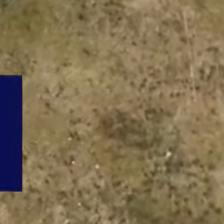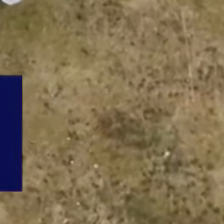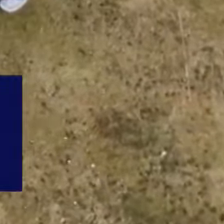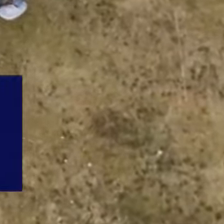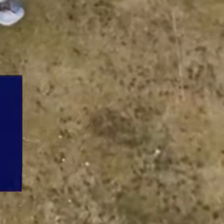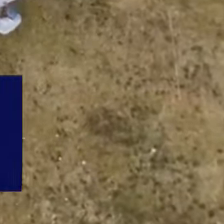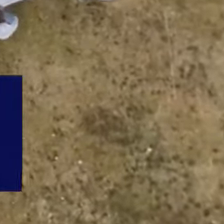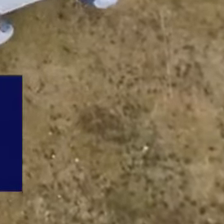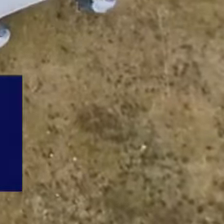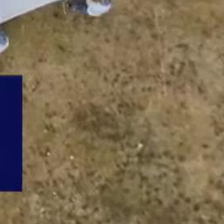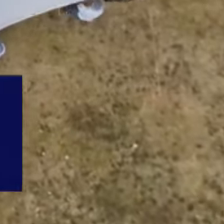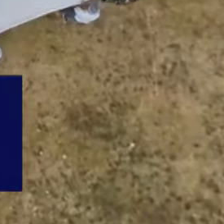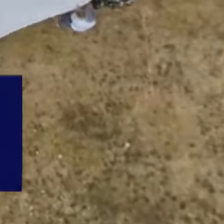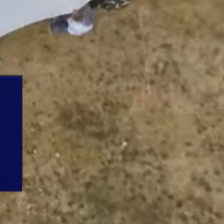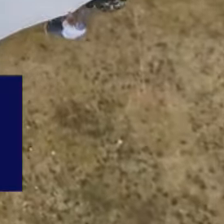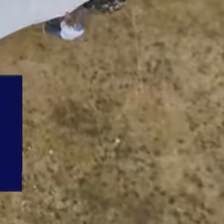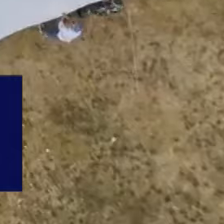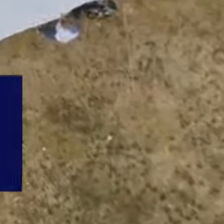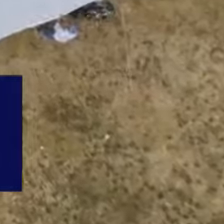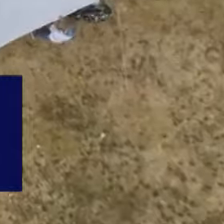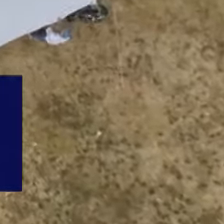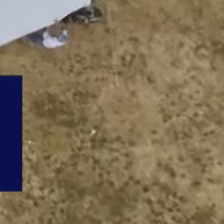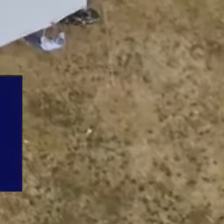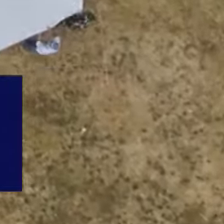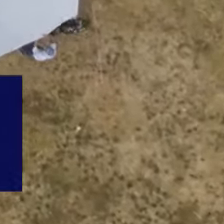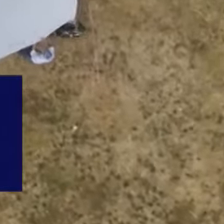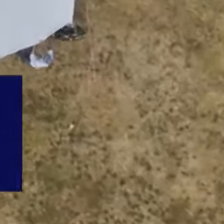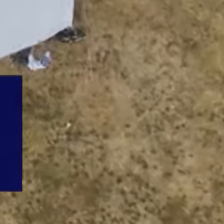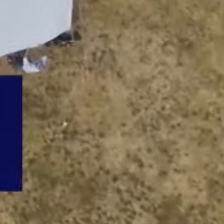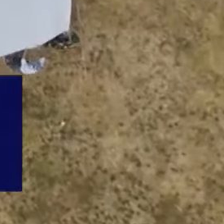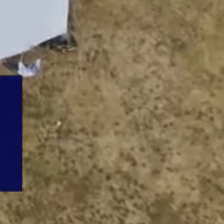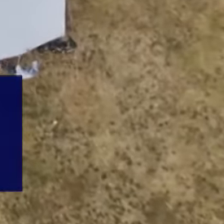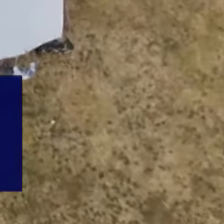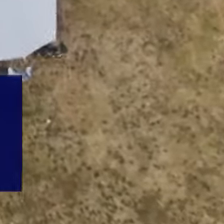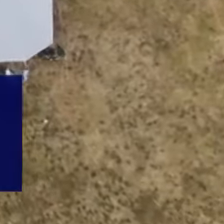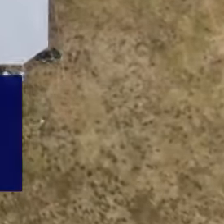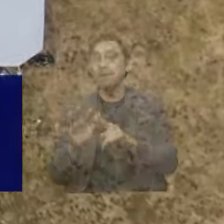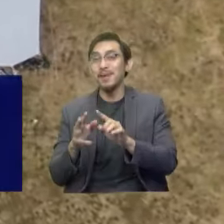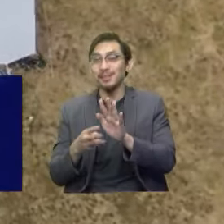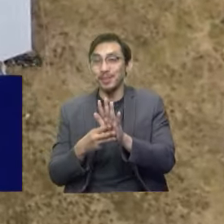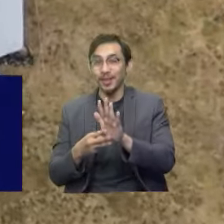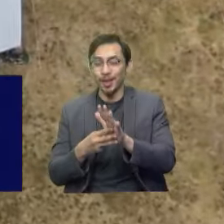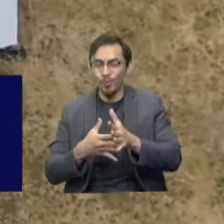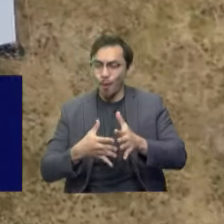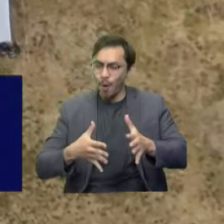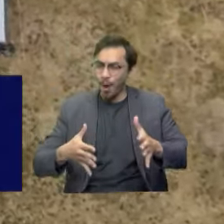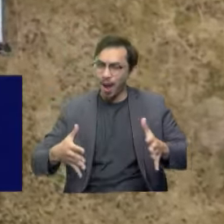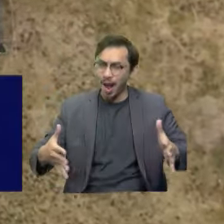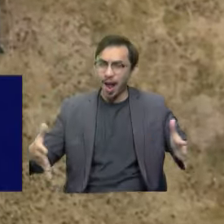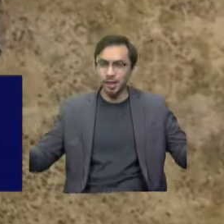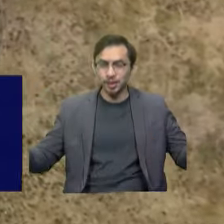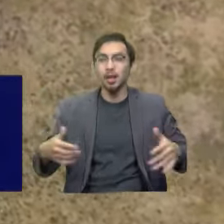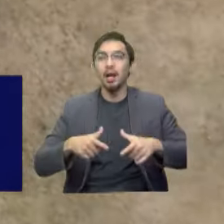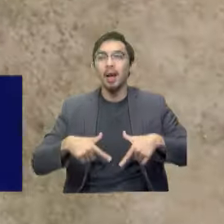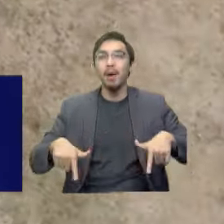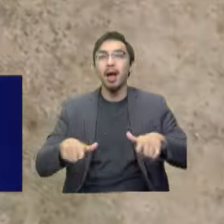Bendera raksasa berukuran 35 meter x 15 meter dibentangkan di tengah alun-alun Temanggung, Jawa